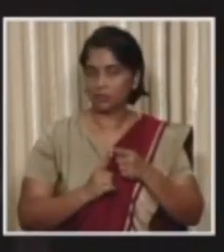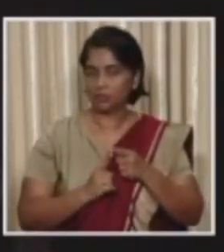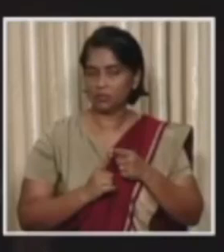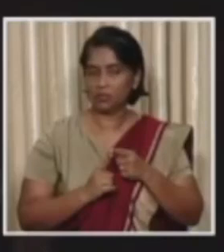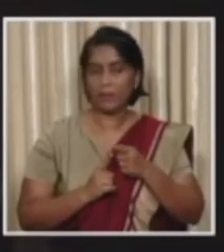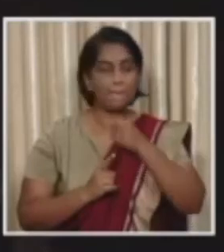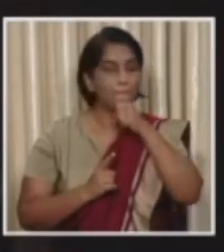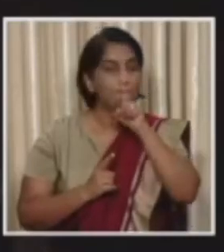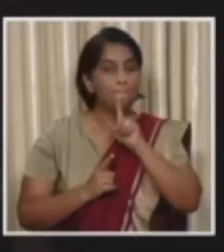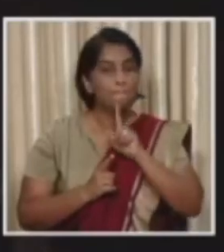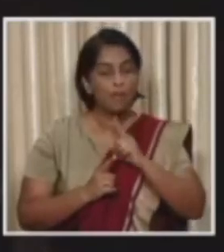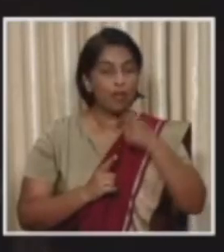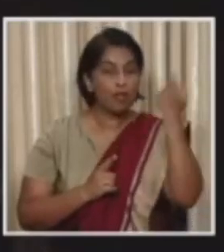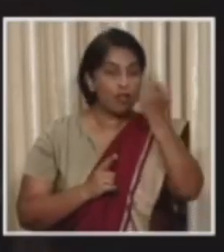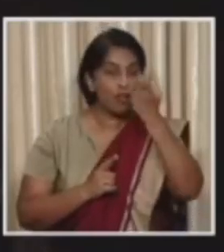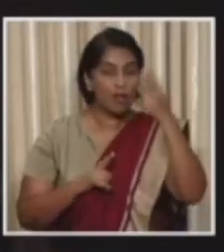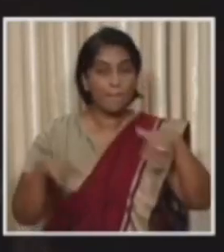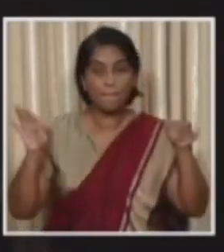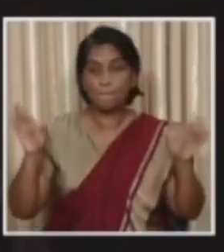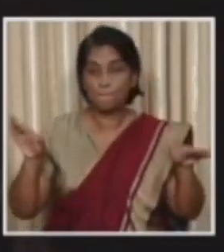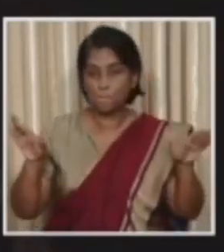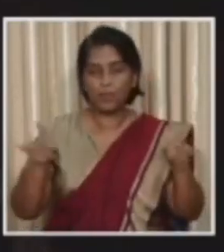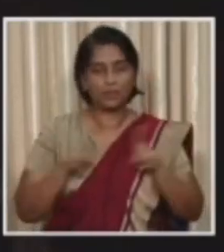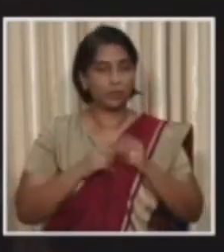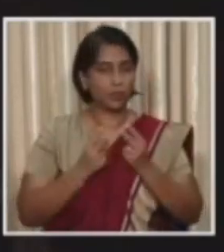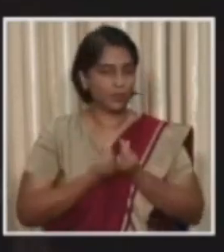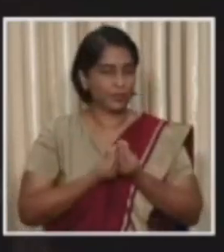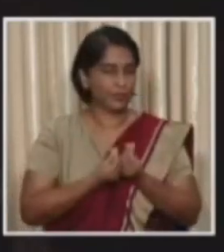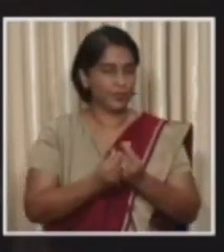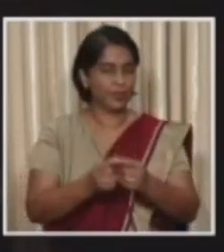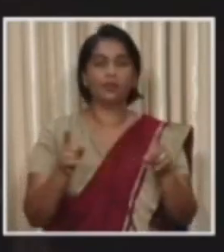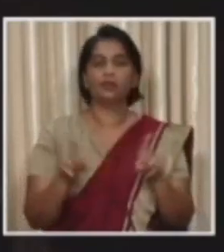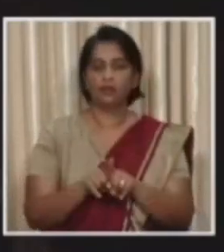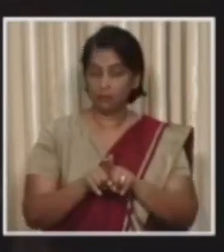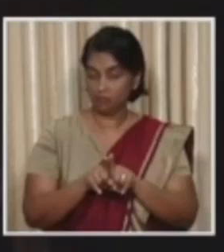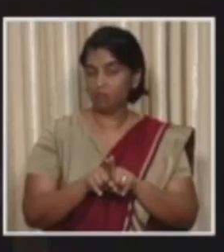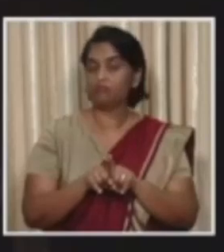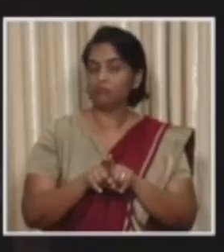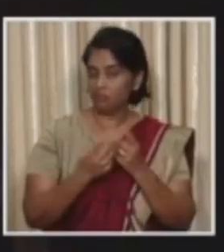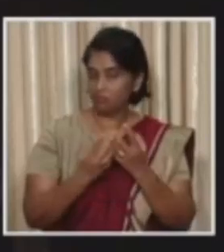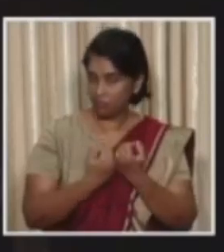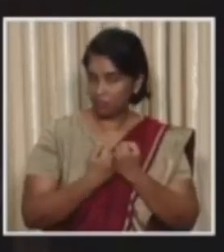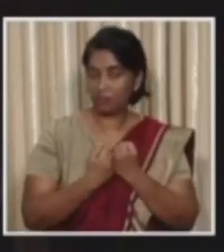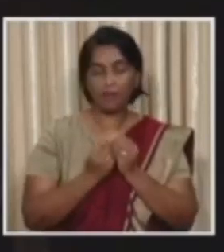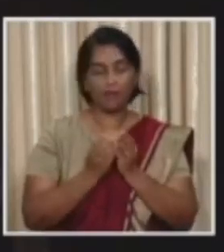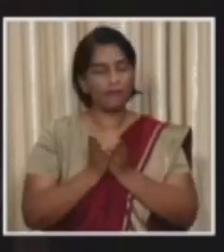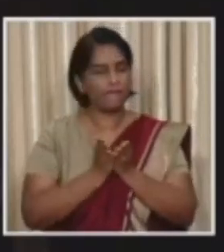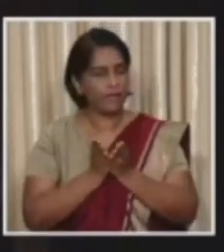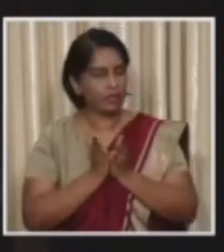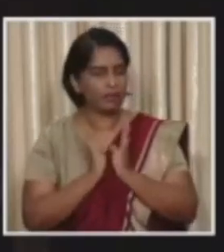පැණි සොයා යන මේ මැස්සෙකුගේ කඩිසර භාවයත් තිබිය යුතු විනීත